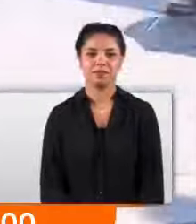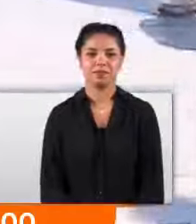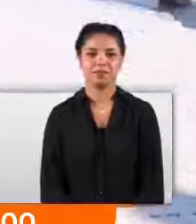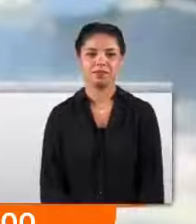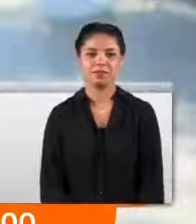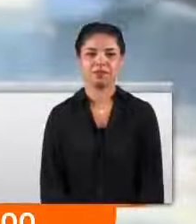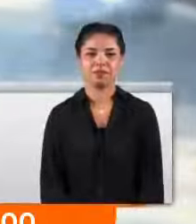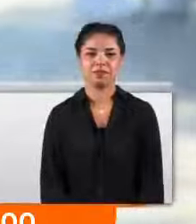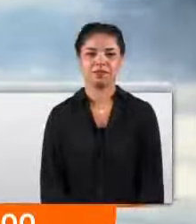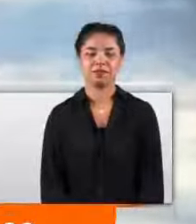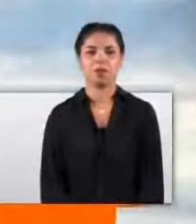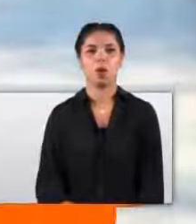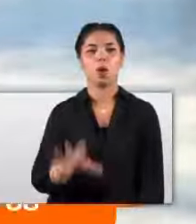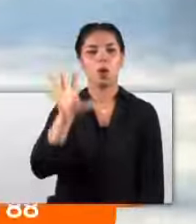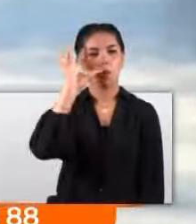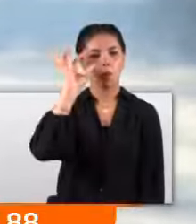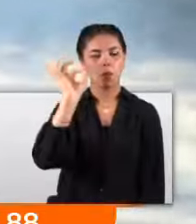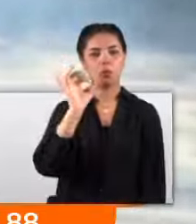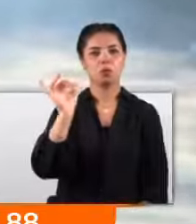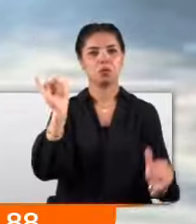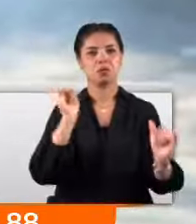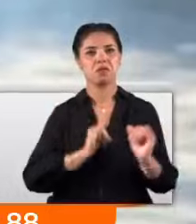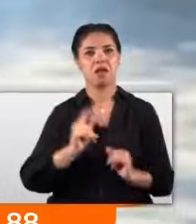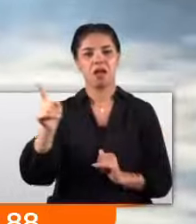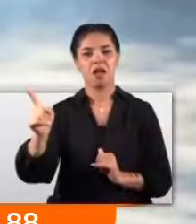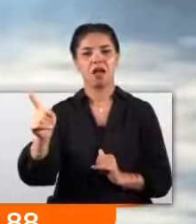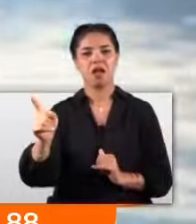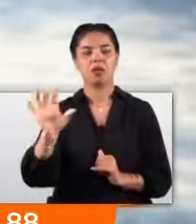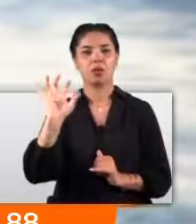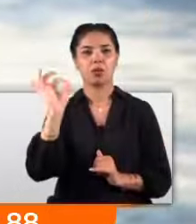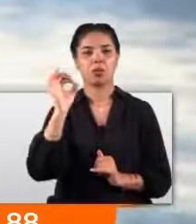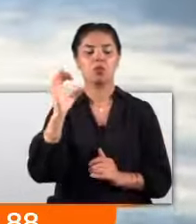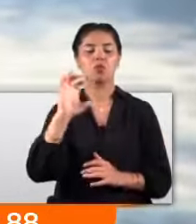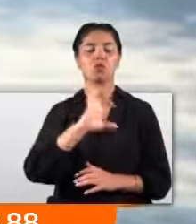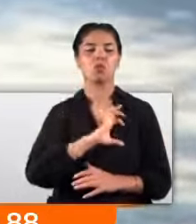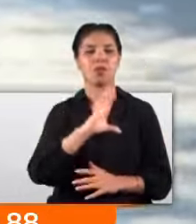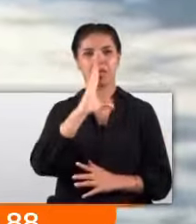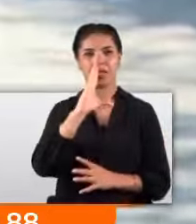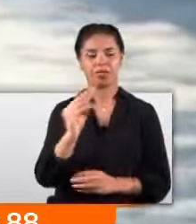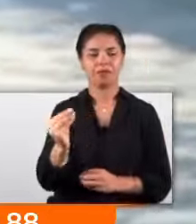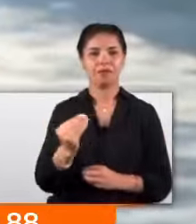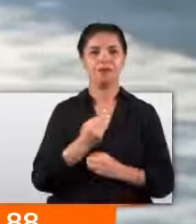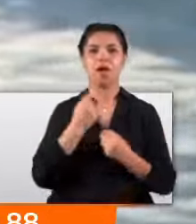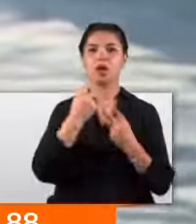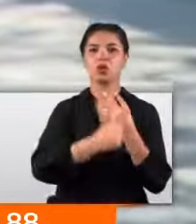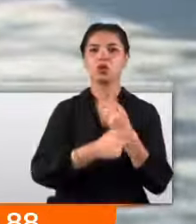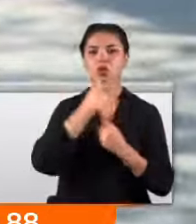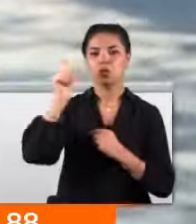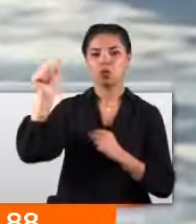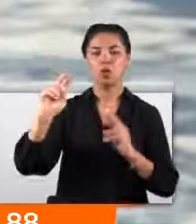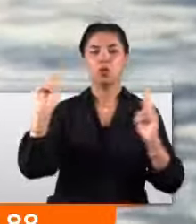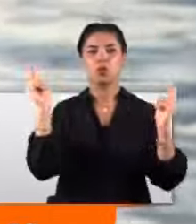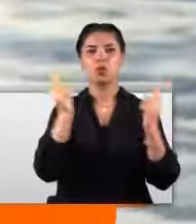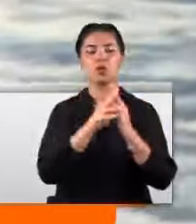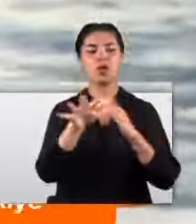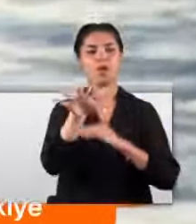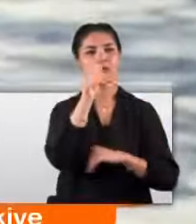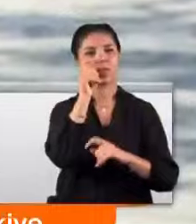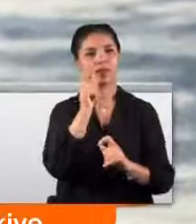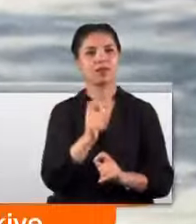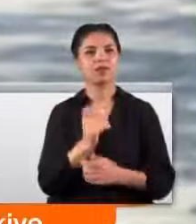mi yapıyordu? Profesyonel ve rahat tavırlarıyla bize gümüş madalyayı kazandıran Yusuf Dikeç dünya gündemine